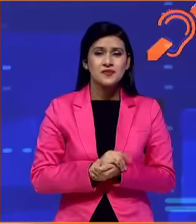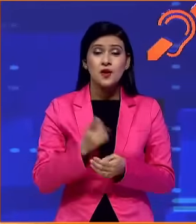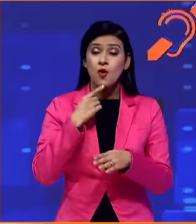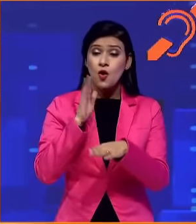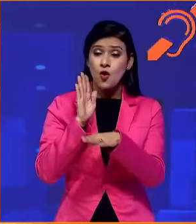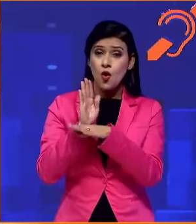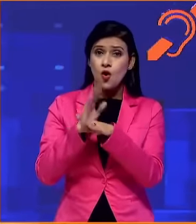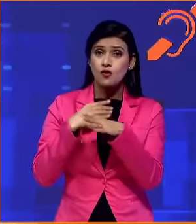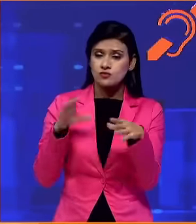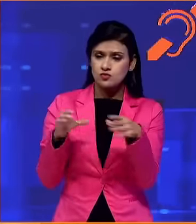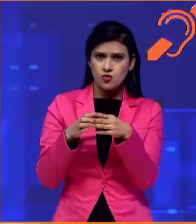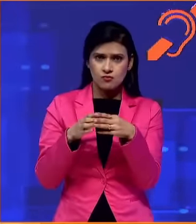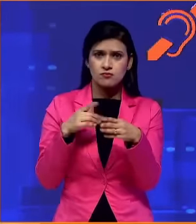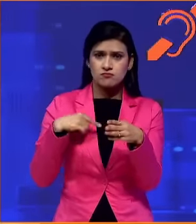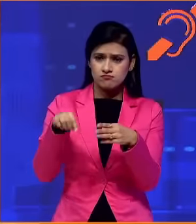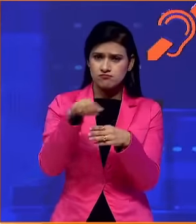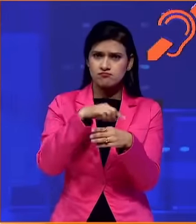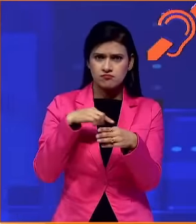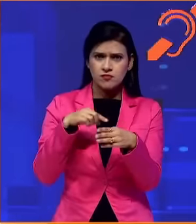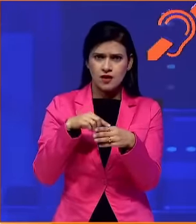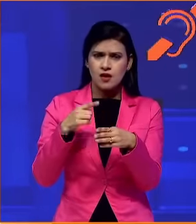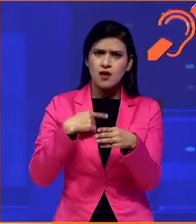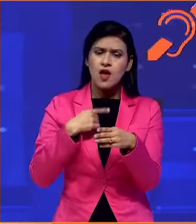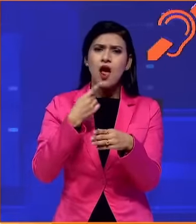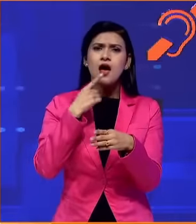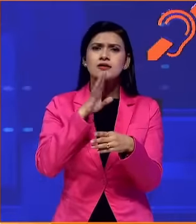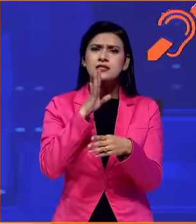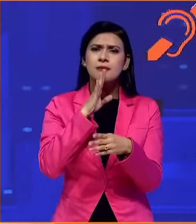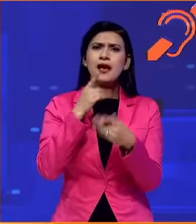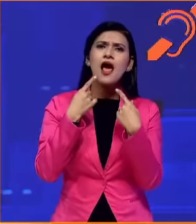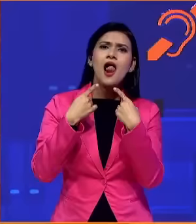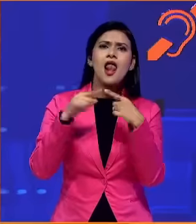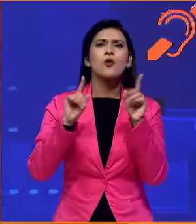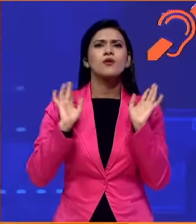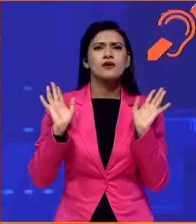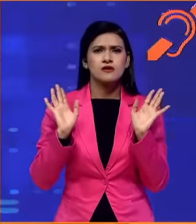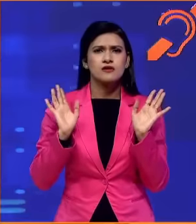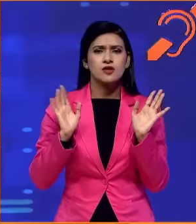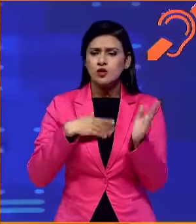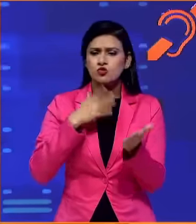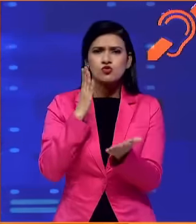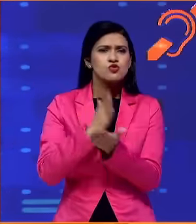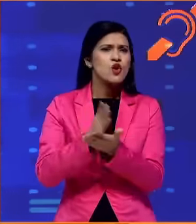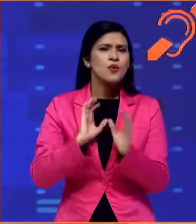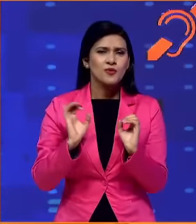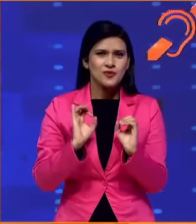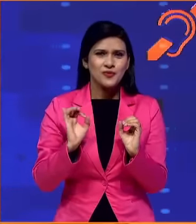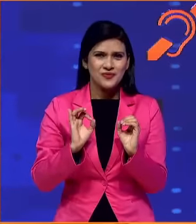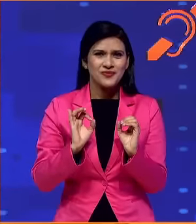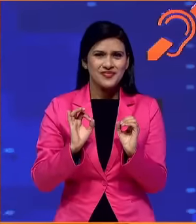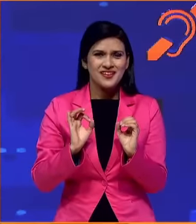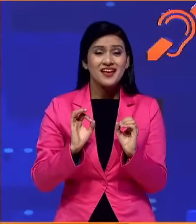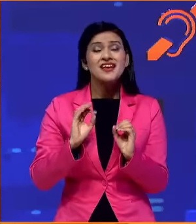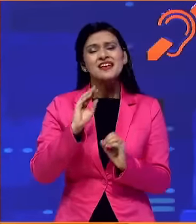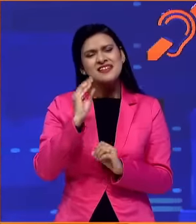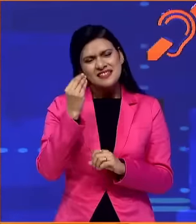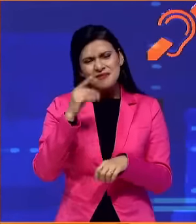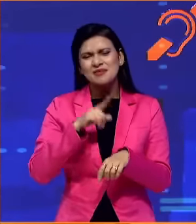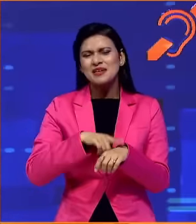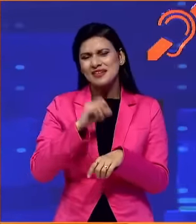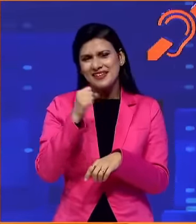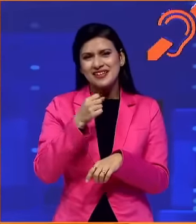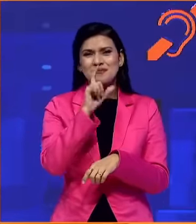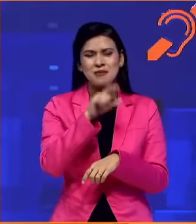पार्टीमें बोलनेकीआजादीहै,इसलिएकभी-कभीलोग इसकाजरूरतसेज्यादाइस्तेमालकरतेहैंऔरऐसीबातेंकहदेतेहैंजो पार्टी